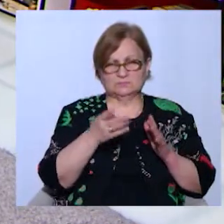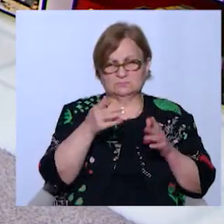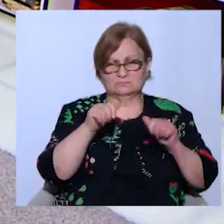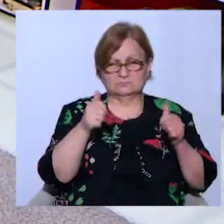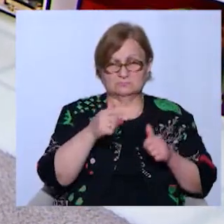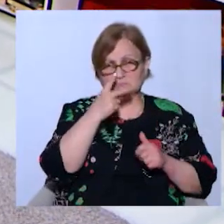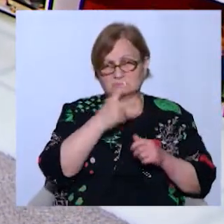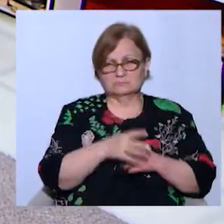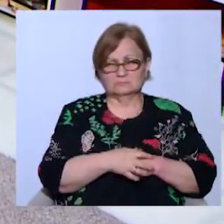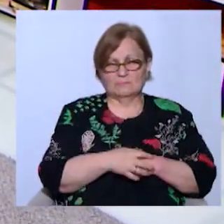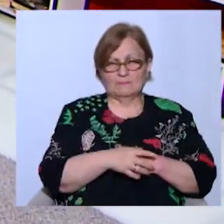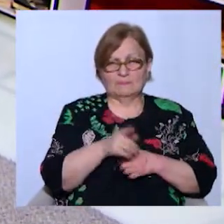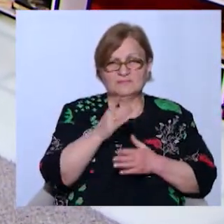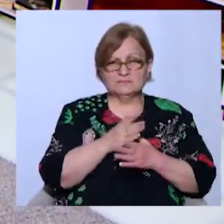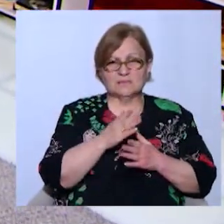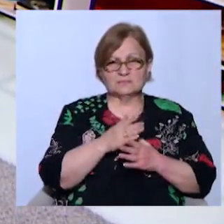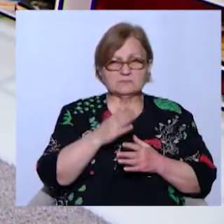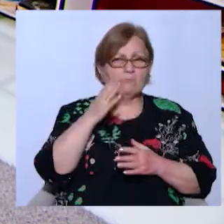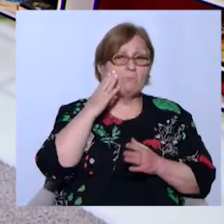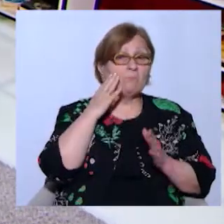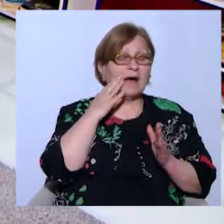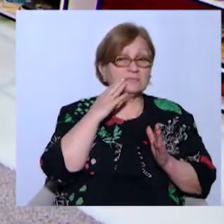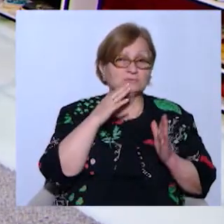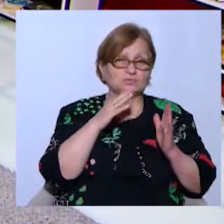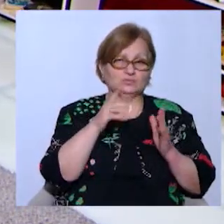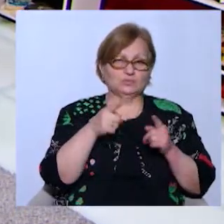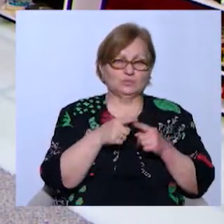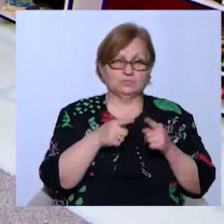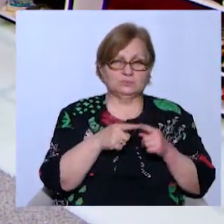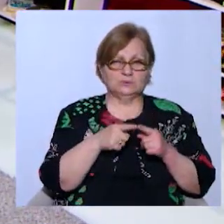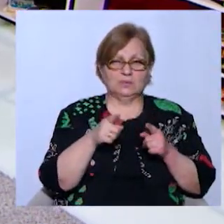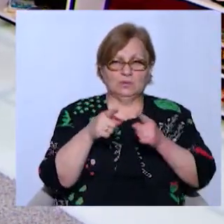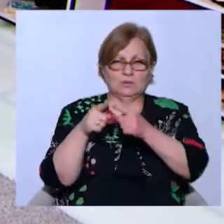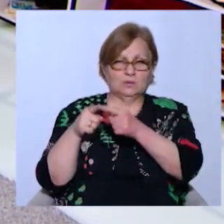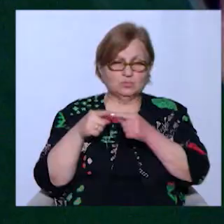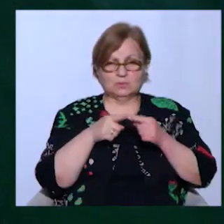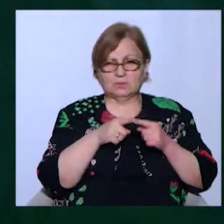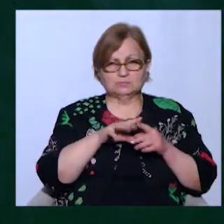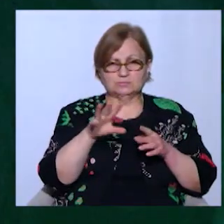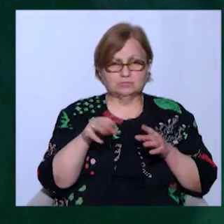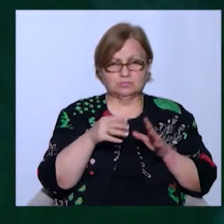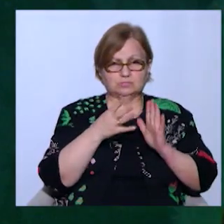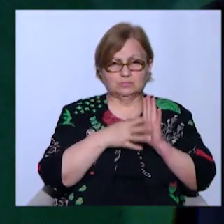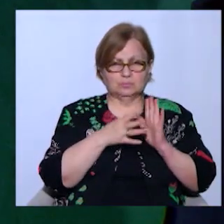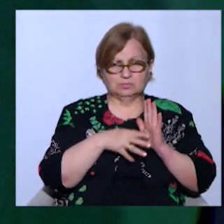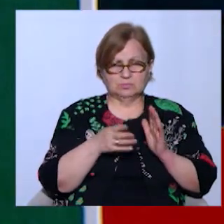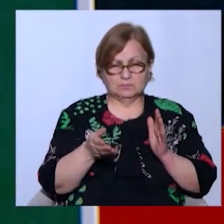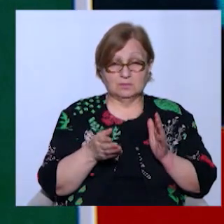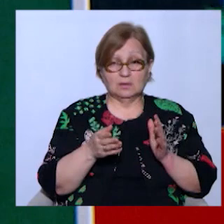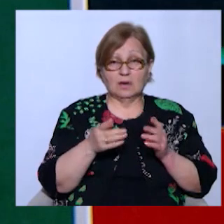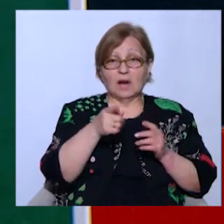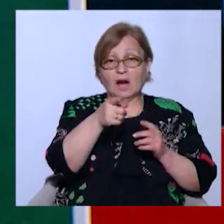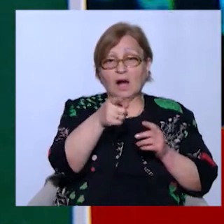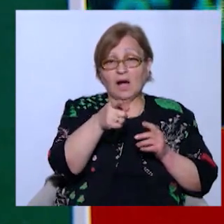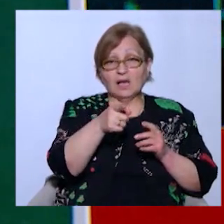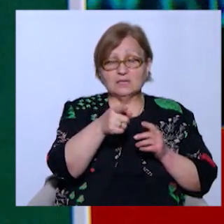და თქვენ ხედავთ, რომ ეს არის მართკუთხედი. იმიტომ რომ მას კუთხეები აქვს მართი. აი ეს რაც მიკავია,